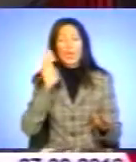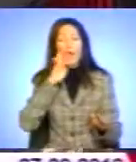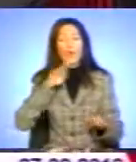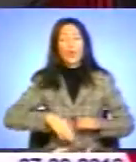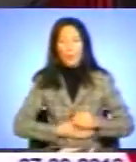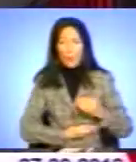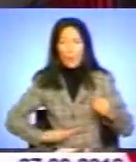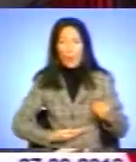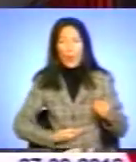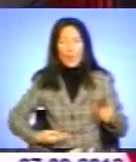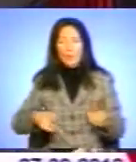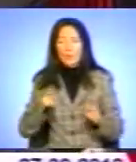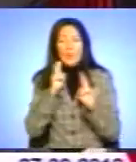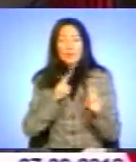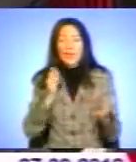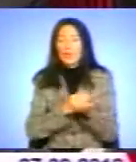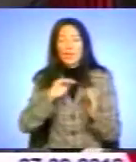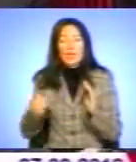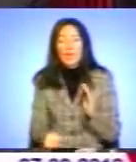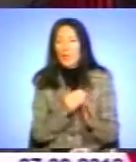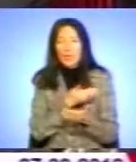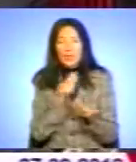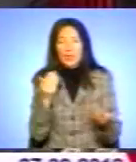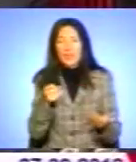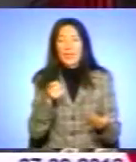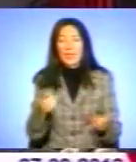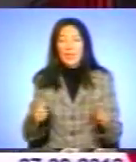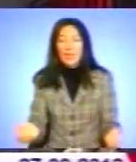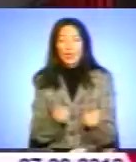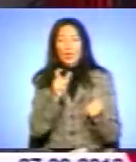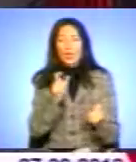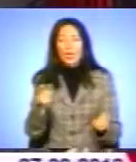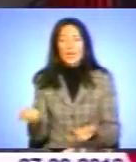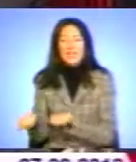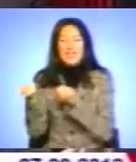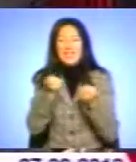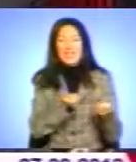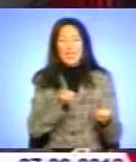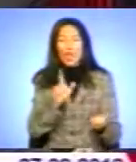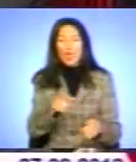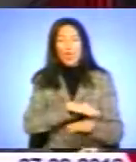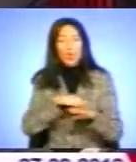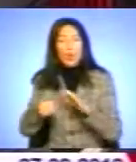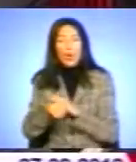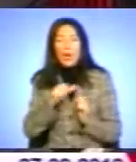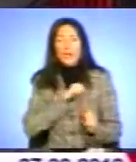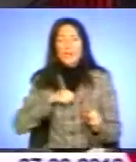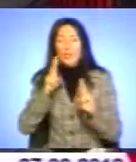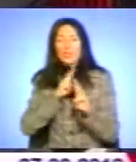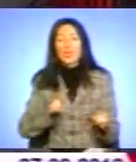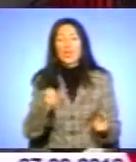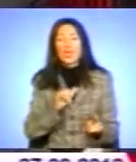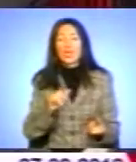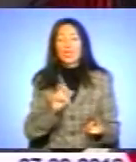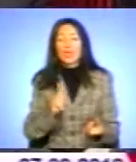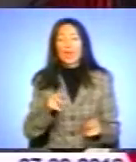чи нема. Чи ти пливалися, чи ти витягуєш людину, ти несеш людину на руках, а сам не знаєш, по чому ти йдеш. Ти під водою не бачиш нічого, ти пливеш на човні, ми попливали на